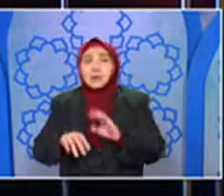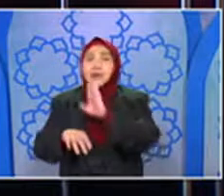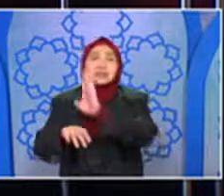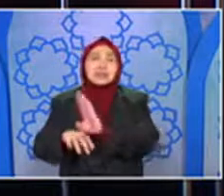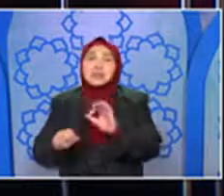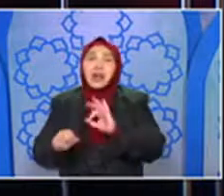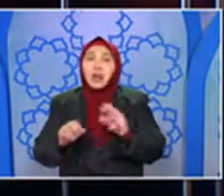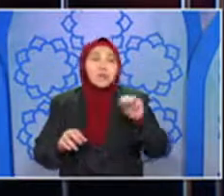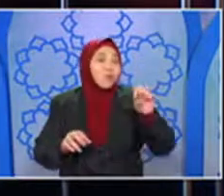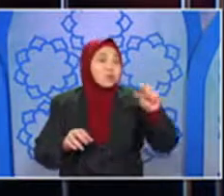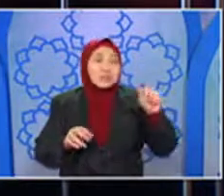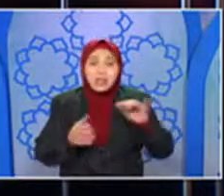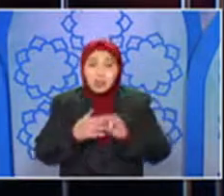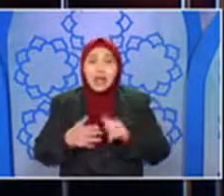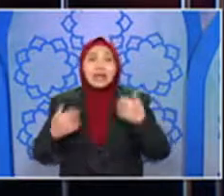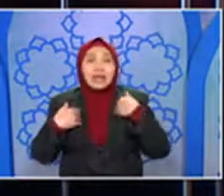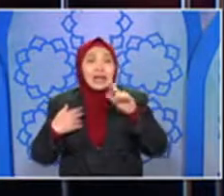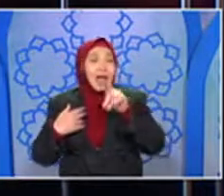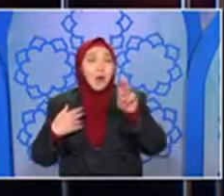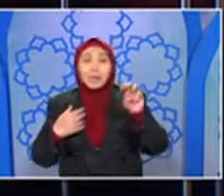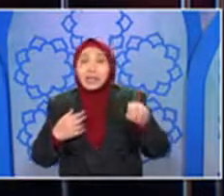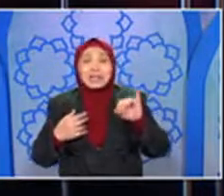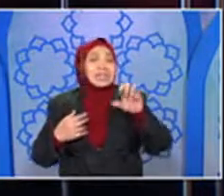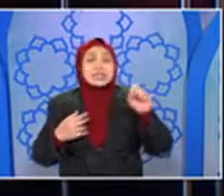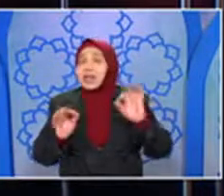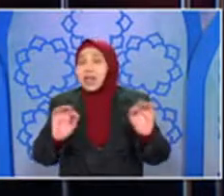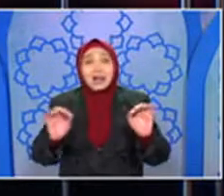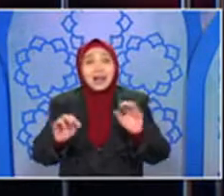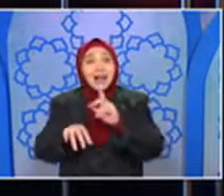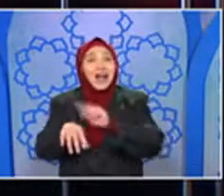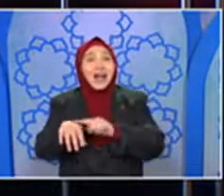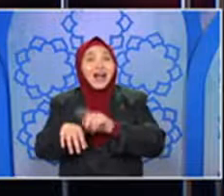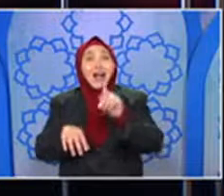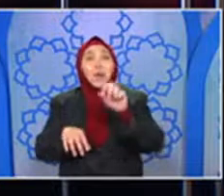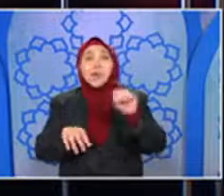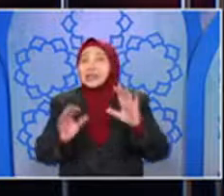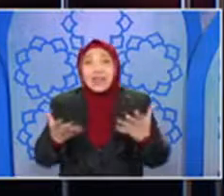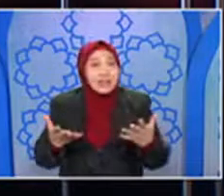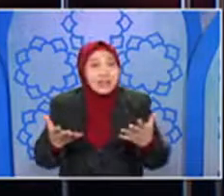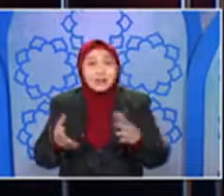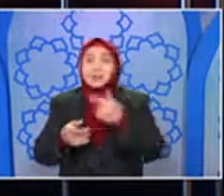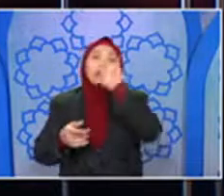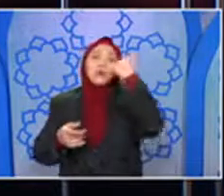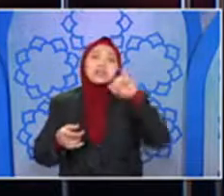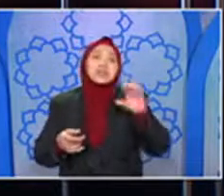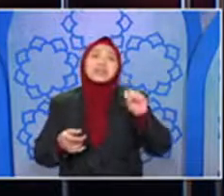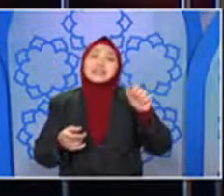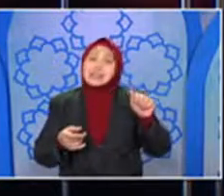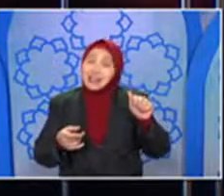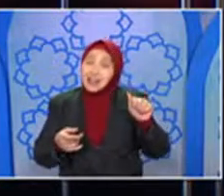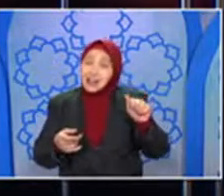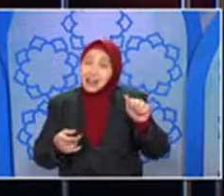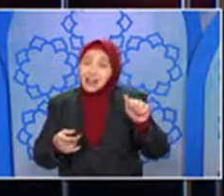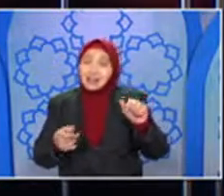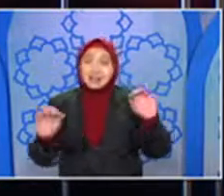Kalau Musa tadi ada liqaumihi, bila Isa tak ada liqaumihi. Kenapa? Kerana Nabi Isa alaihi salam